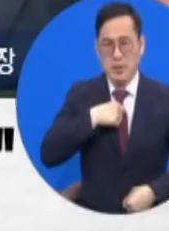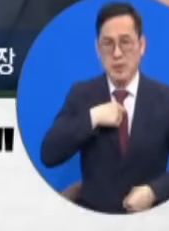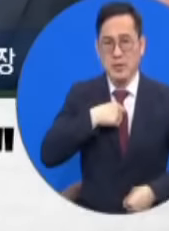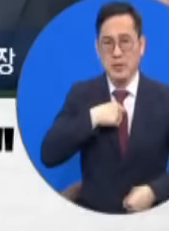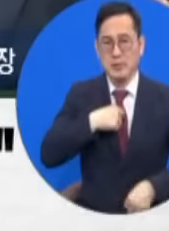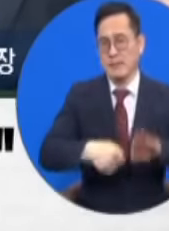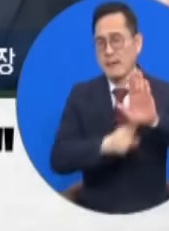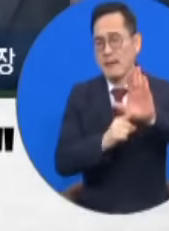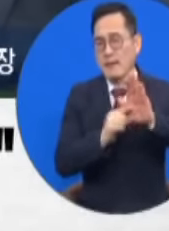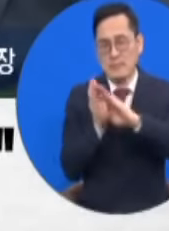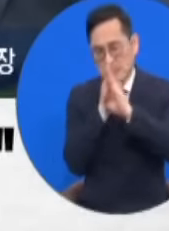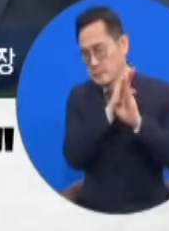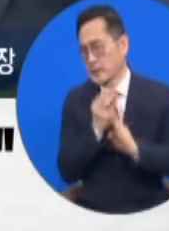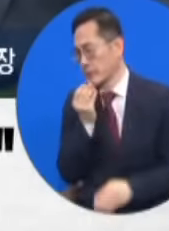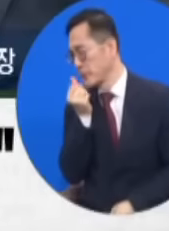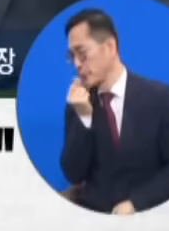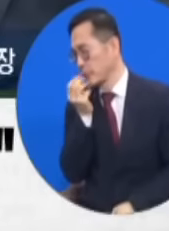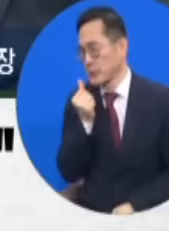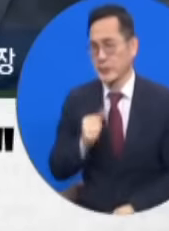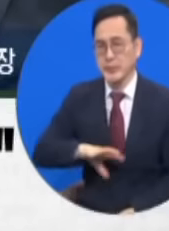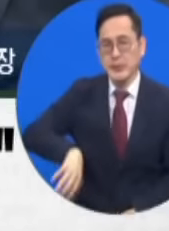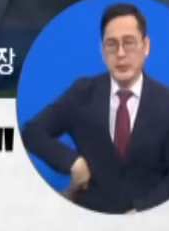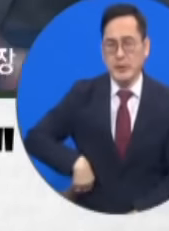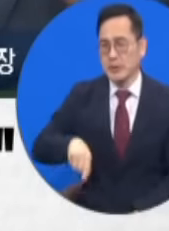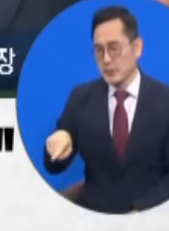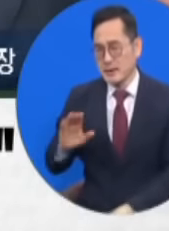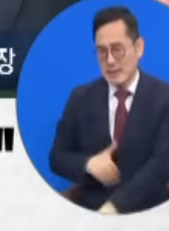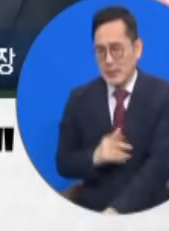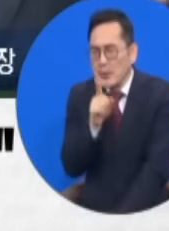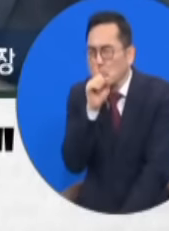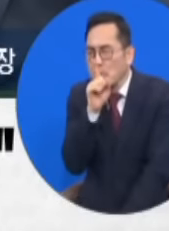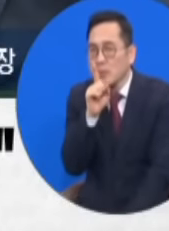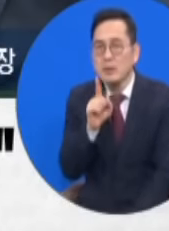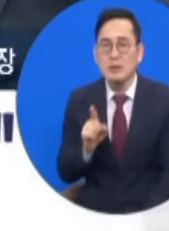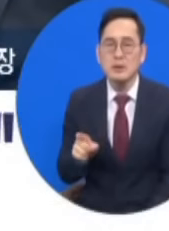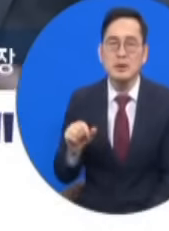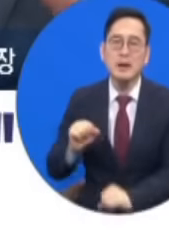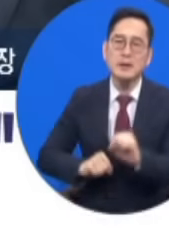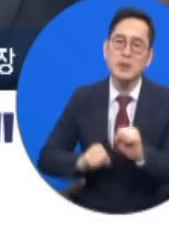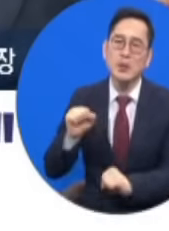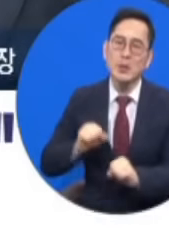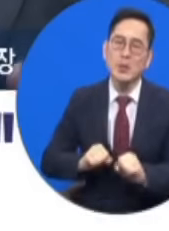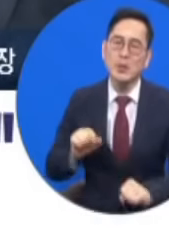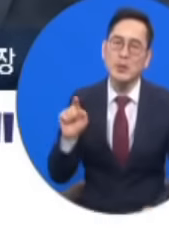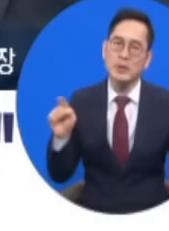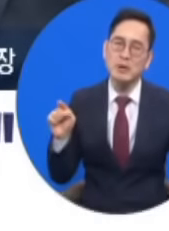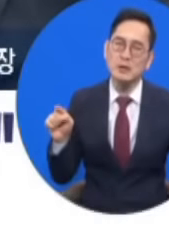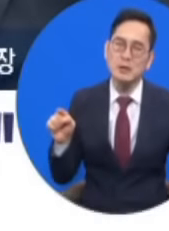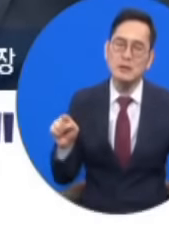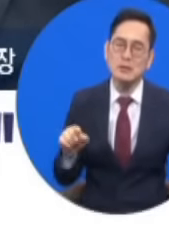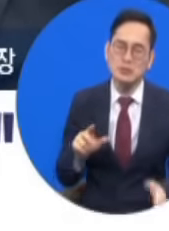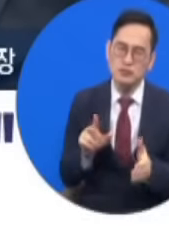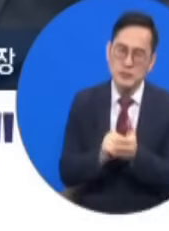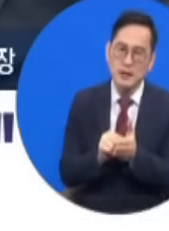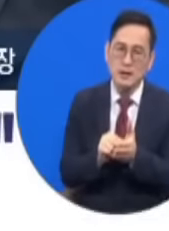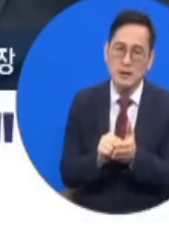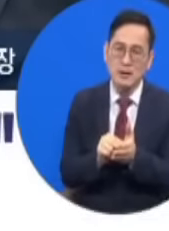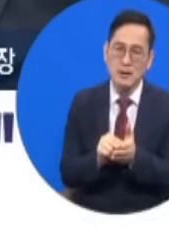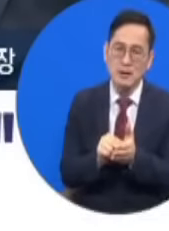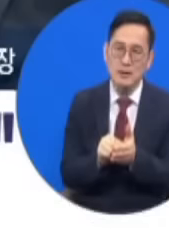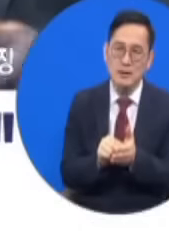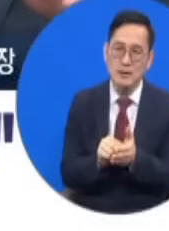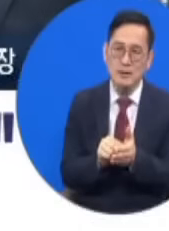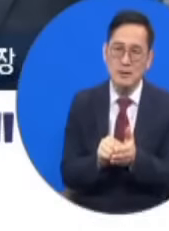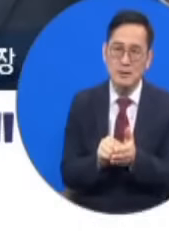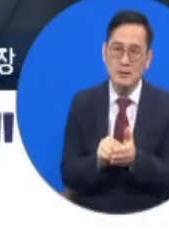그렇게 해왔느냐에 대한 상징적 모습을 보여주는 하나의 사건이 김건희 여사의 특검법이 있었고 이런 부분들이